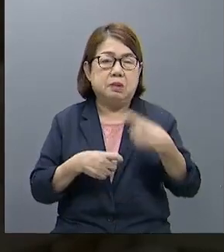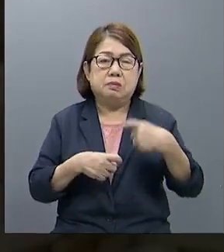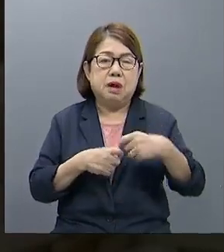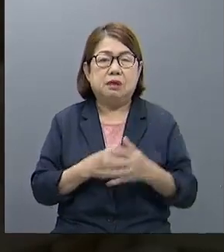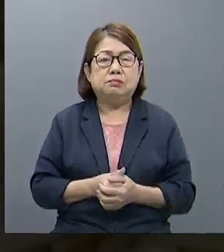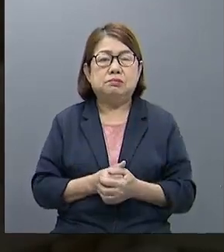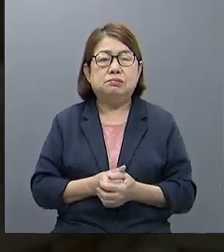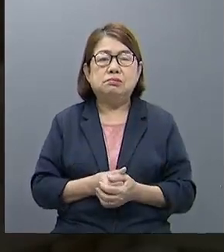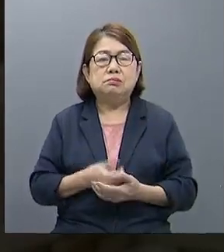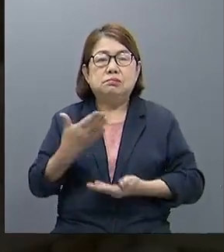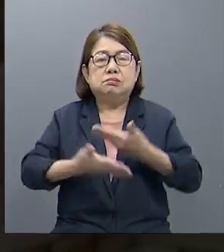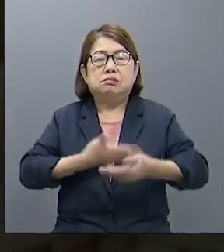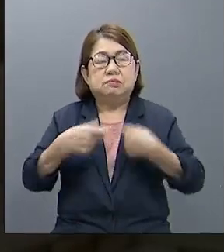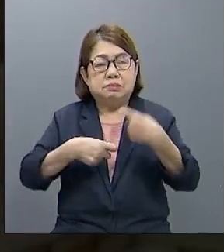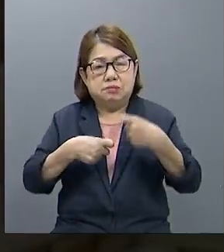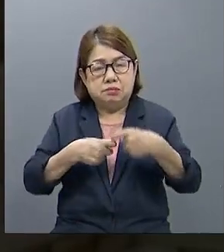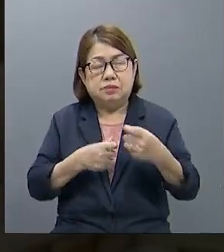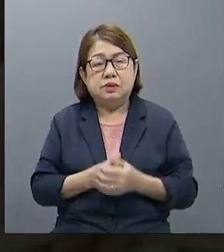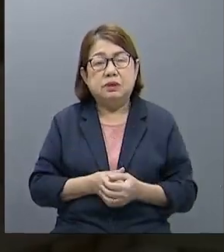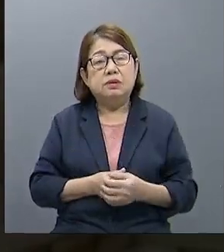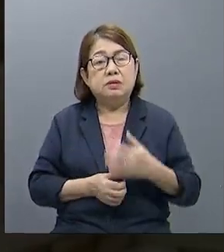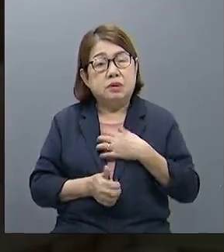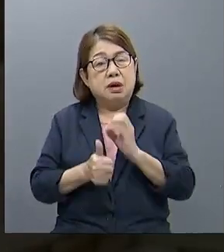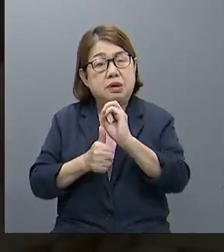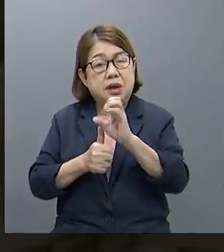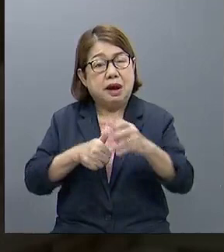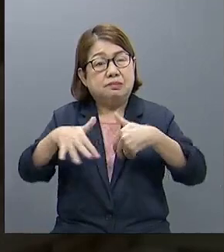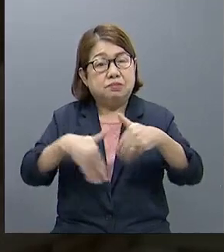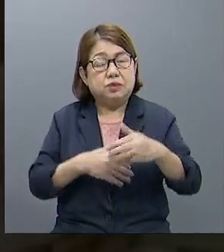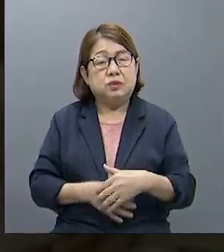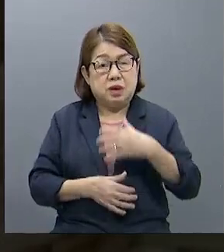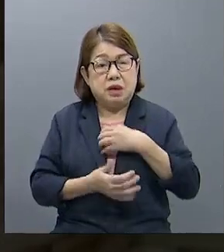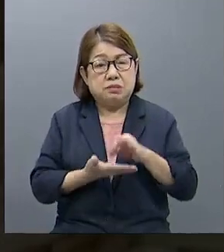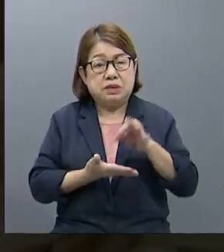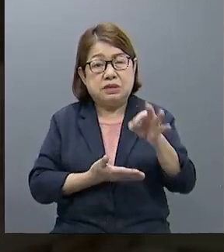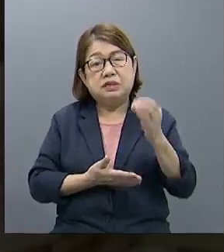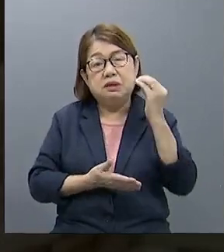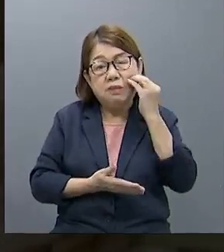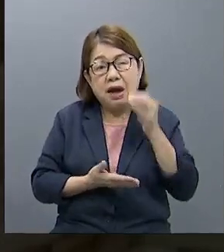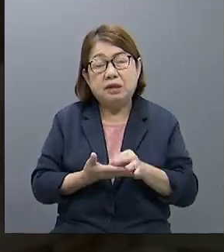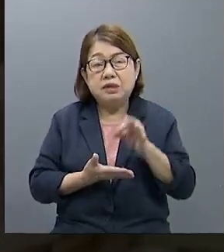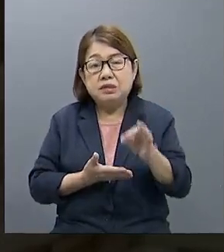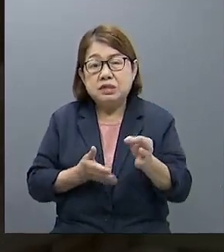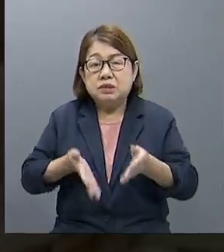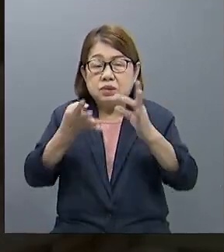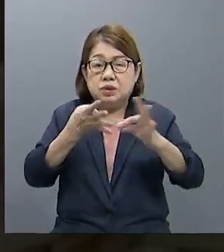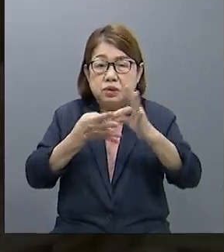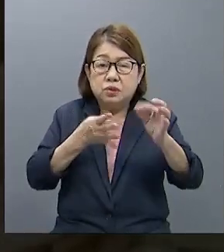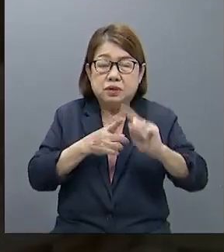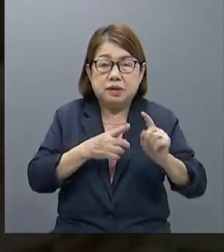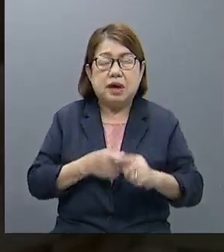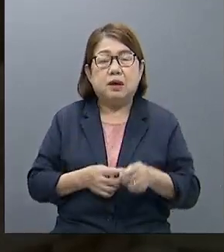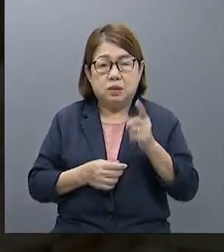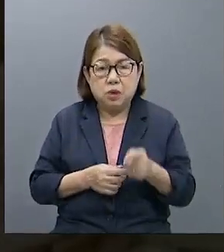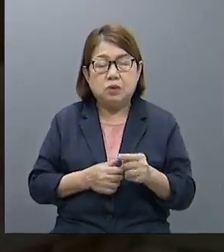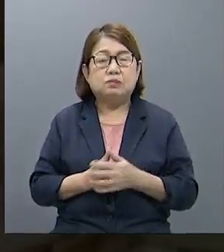คอสังหาริมทรัพย์และก็มีคำแนะนำสำหรับผู้บริโภคที่ต้องการจะซื้ออสังหาริมทรัพย์ด้วยนะคะคุณพรหมวดีคุณจิรชาตาอย่างแรกสุด